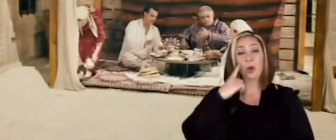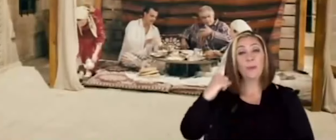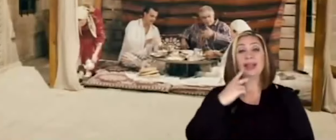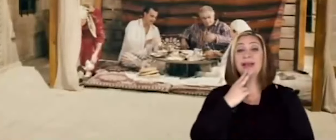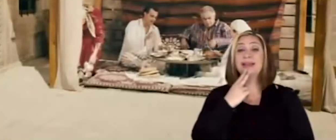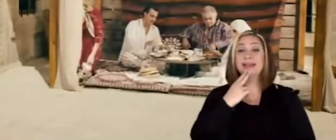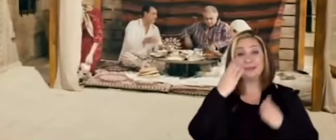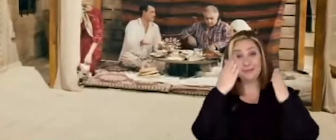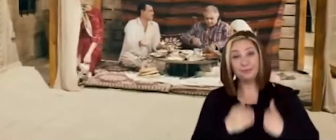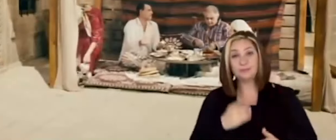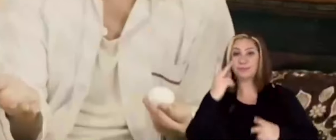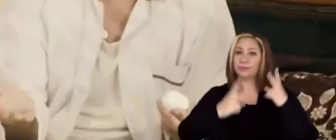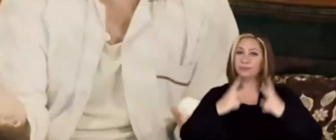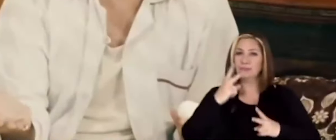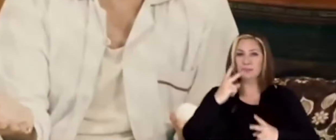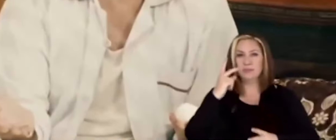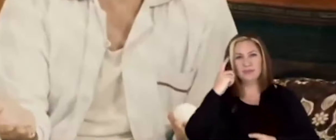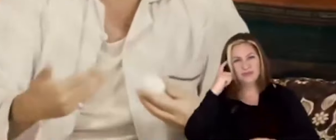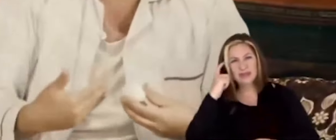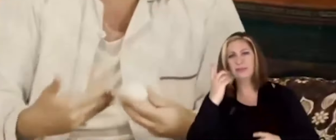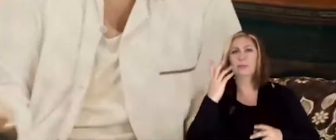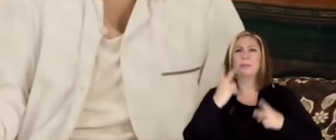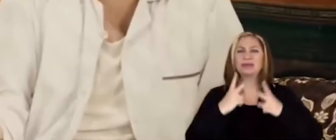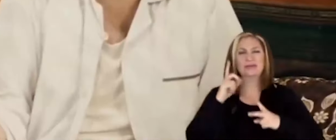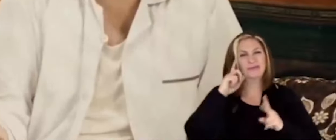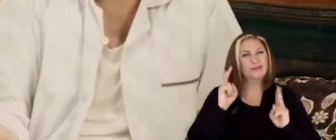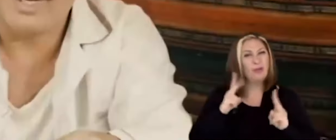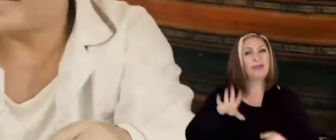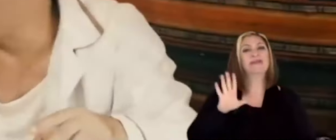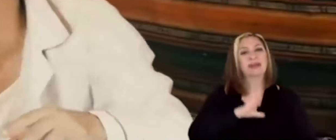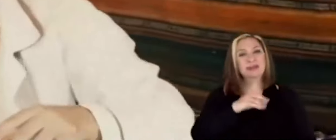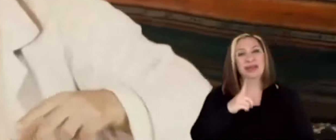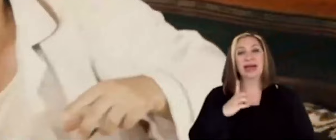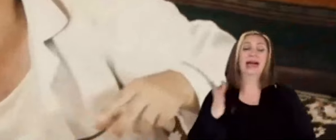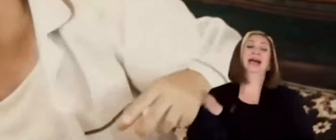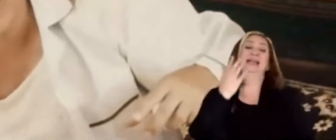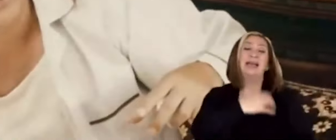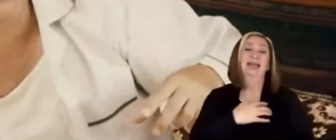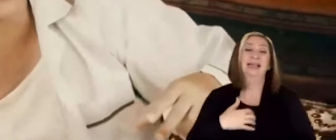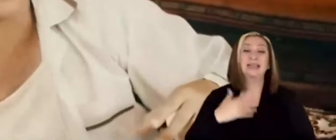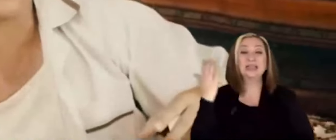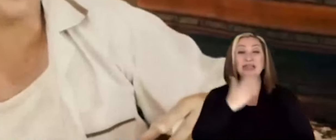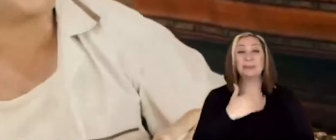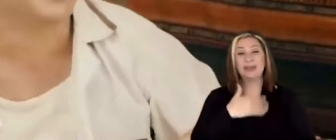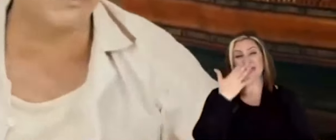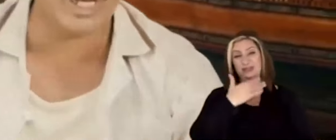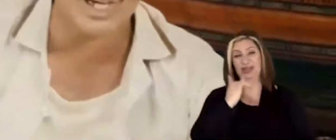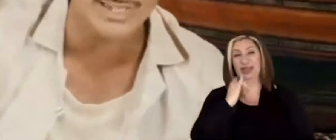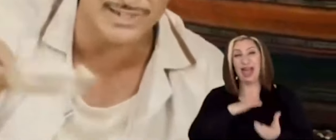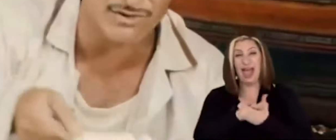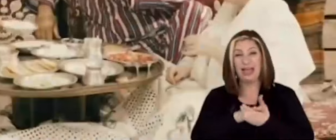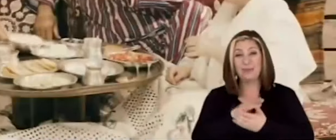Hükümet Kadın'daki karakterinde de bir takım saplantılar, bir takım arızalar vardı. Anne de haydi ya, gideceksiniz bana çirkin ayaklı